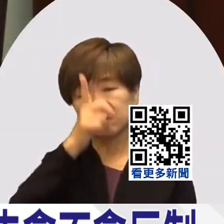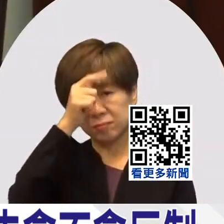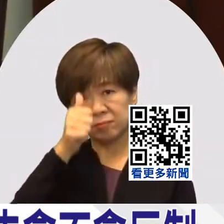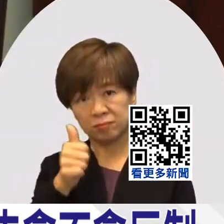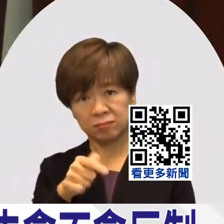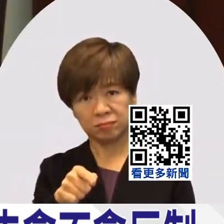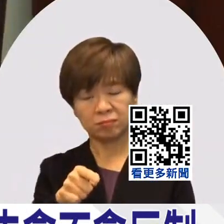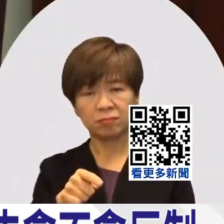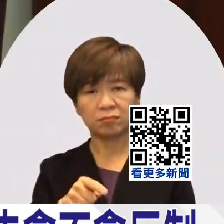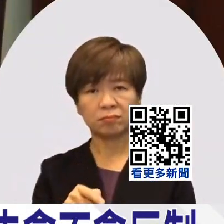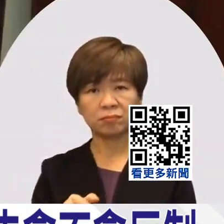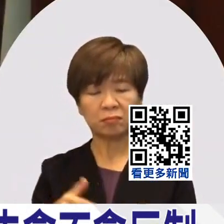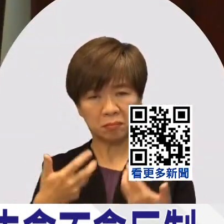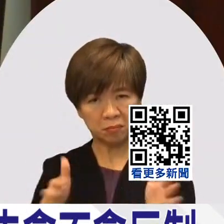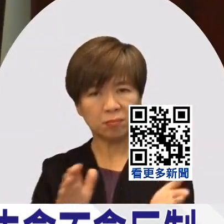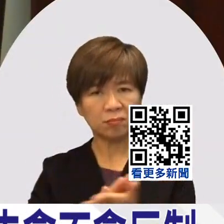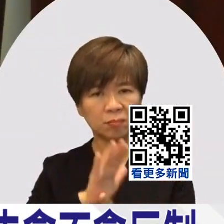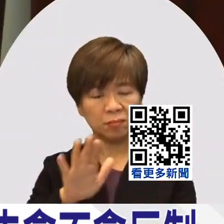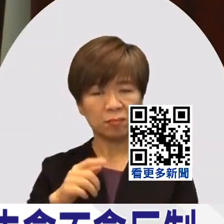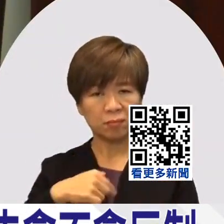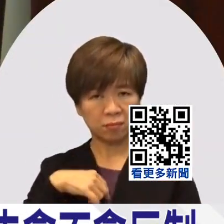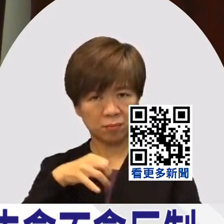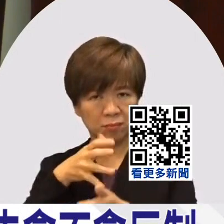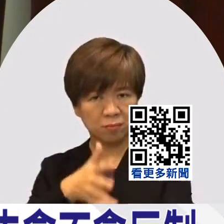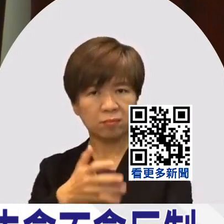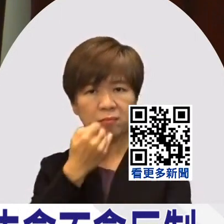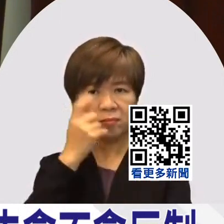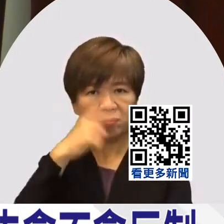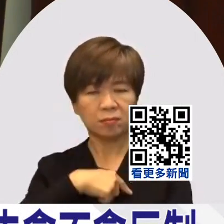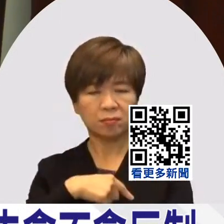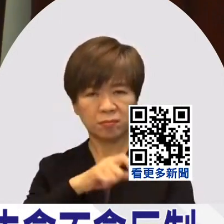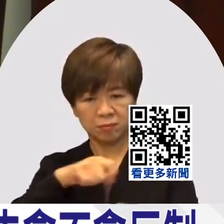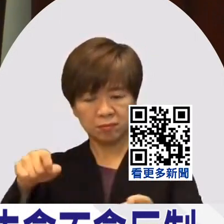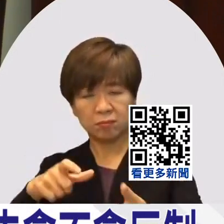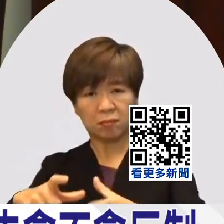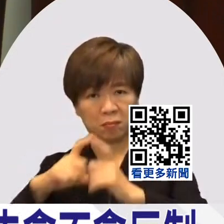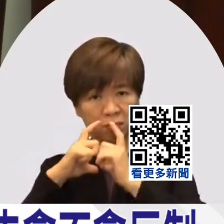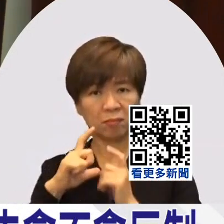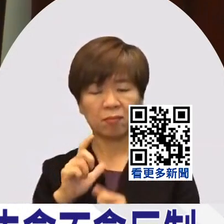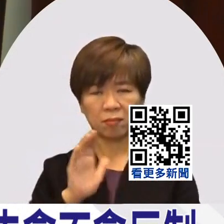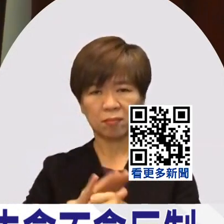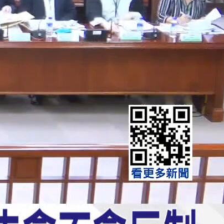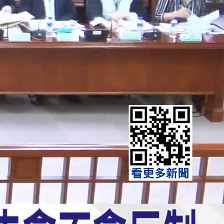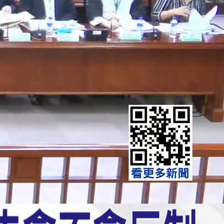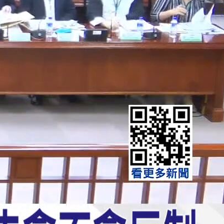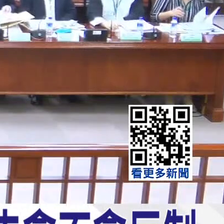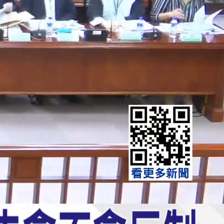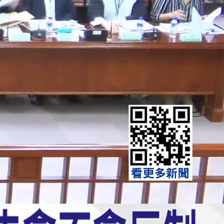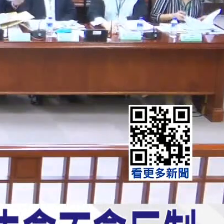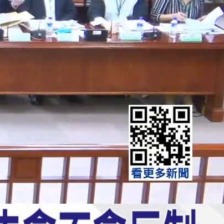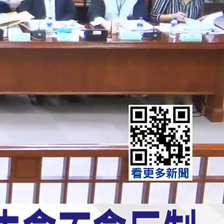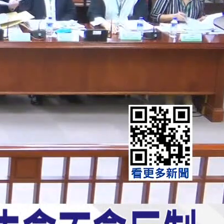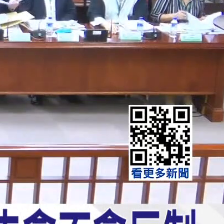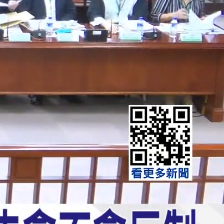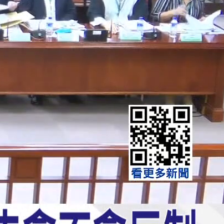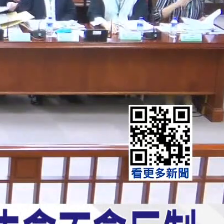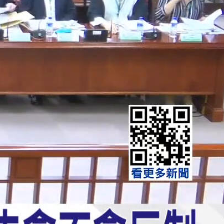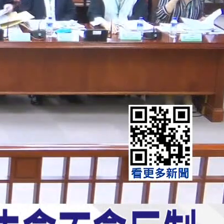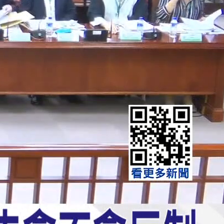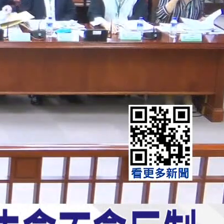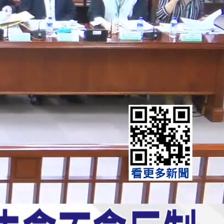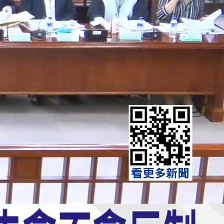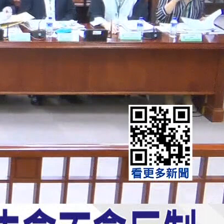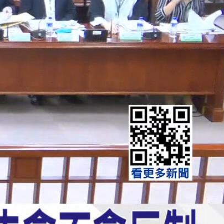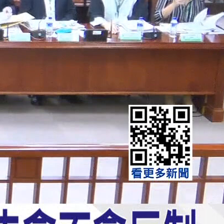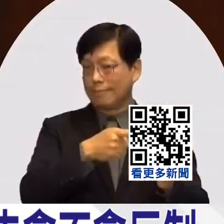会后啊，针对我问的问题啊，再用书状来补充好吗？ 对于蓝白主张复议失败，行政院就要接受这件事，尤伯祥也直接